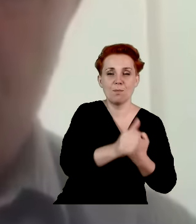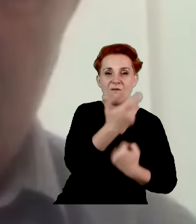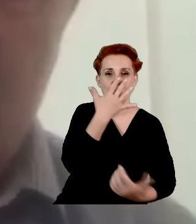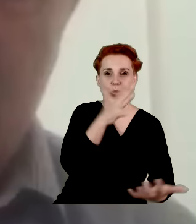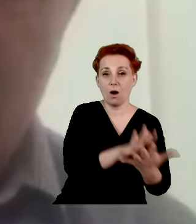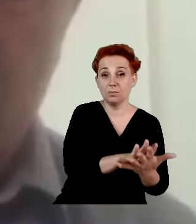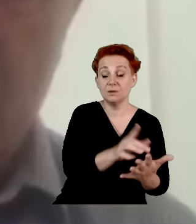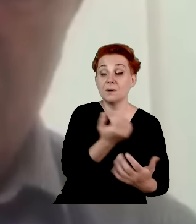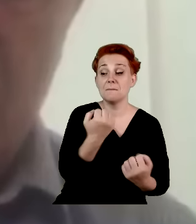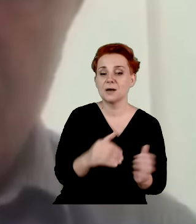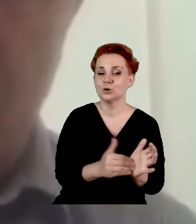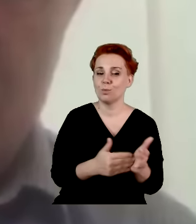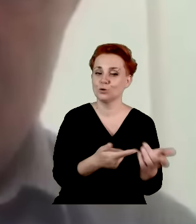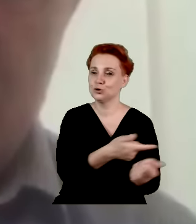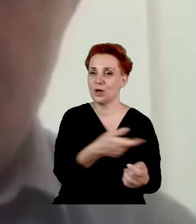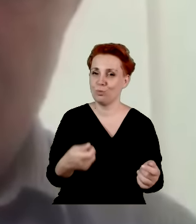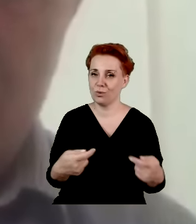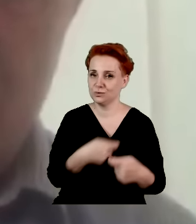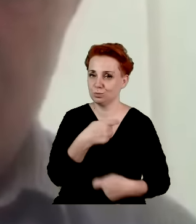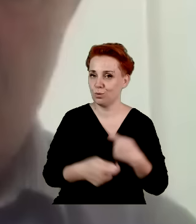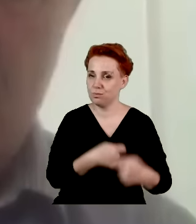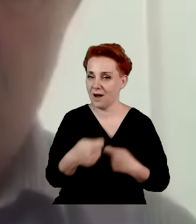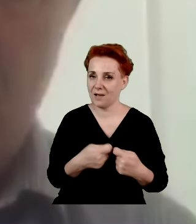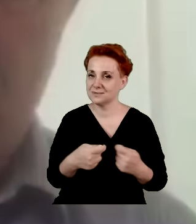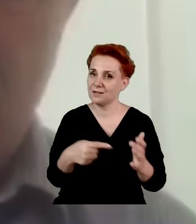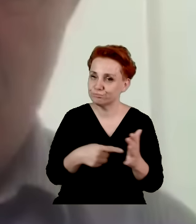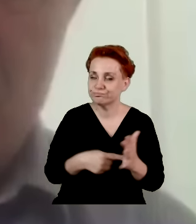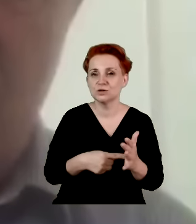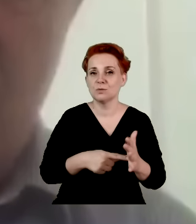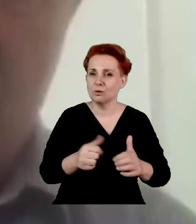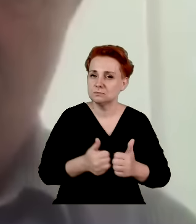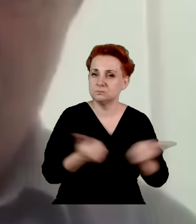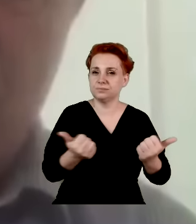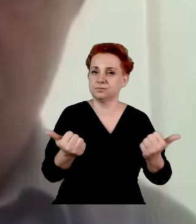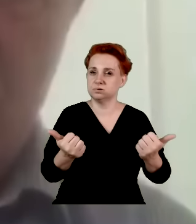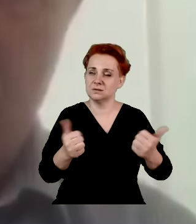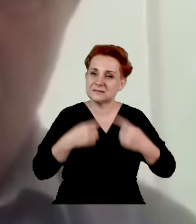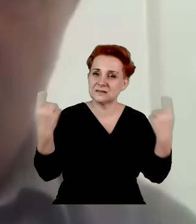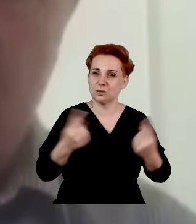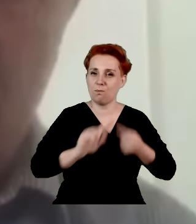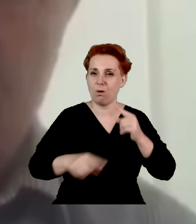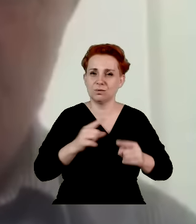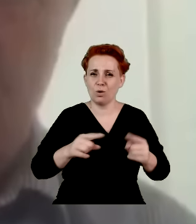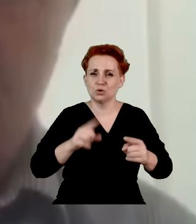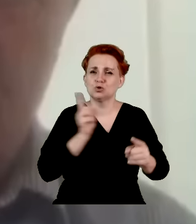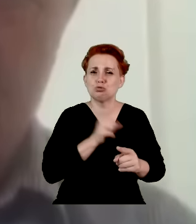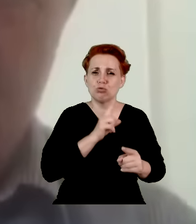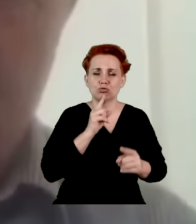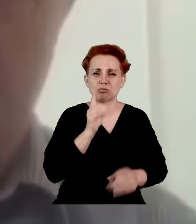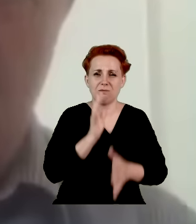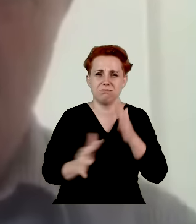mu bardzo potrzebny do dualizacji sceny politycznej, do tej nakręcanej sztucznie wojny